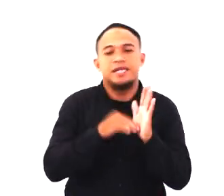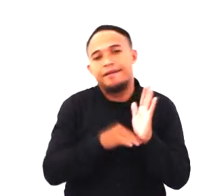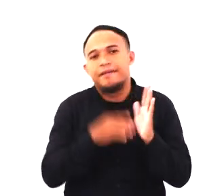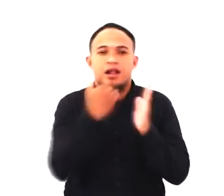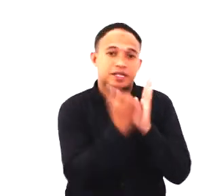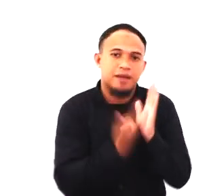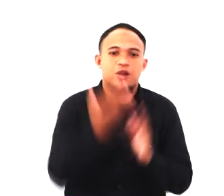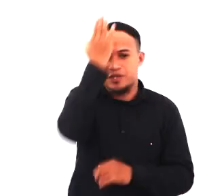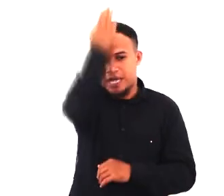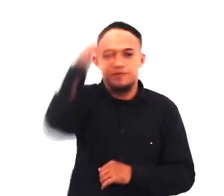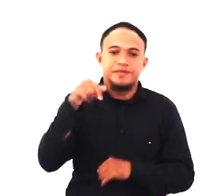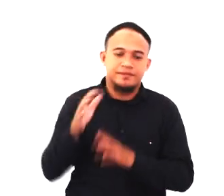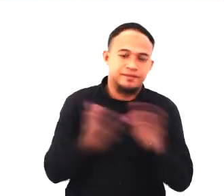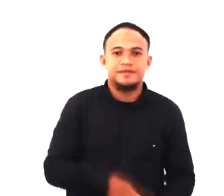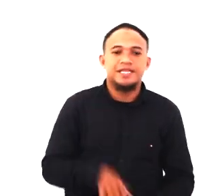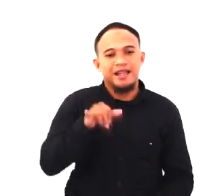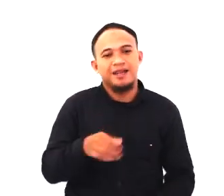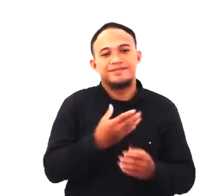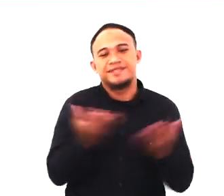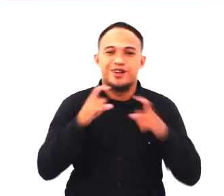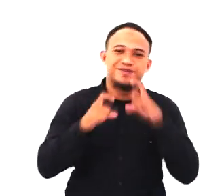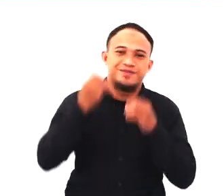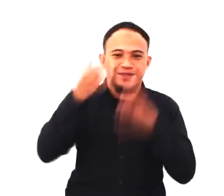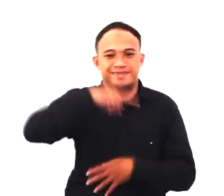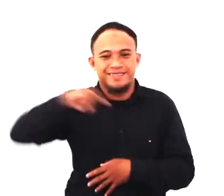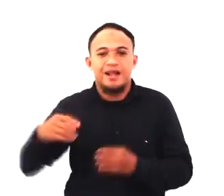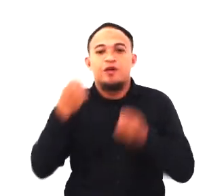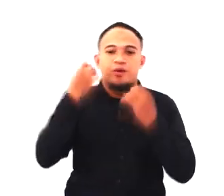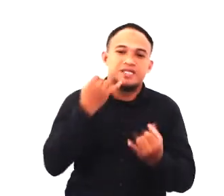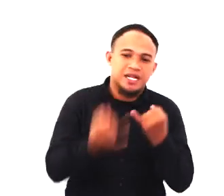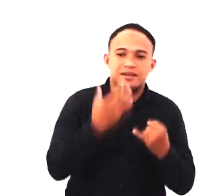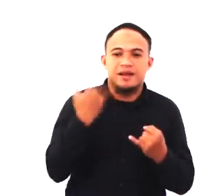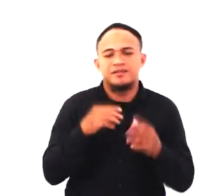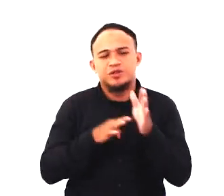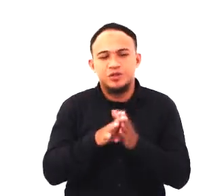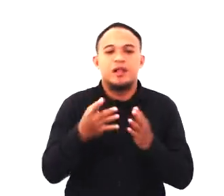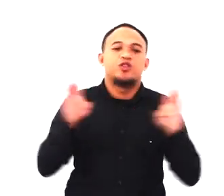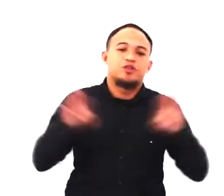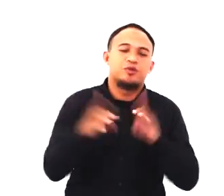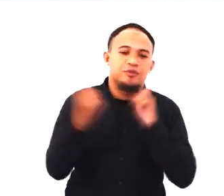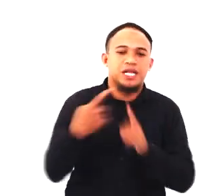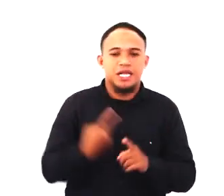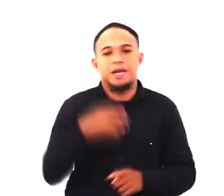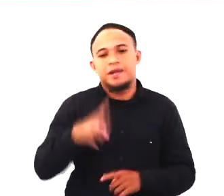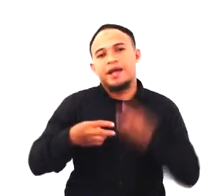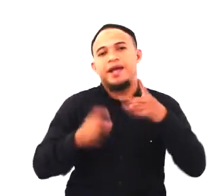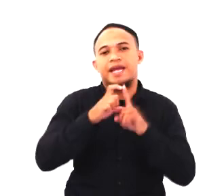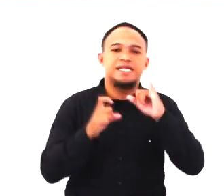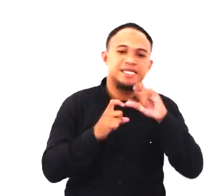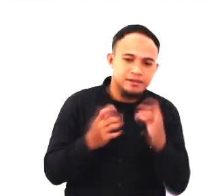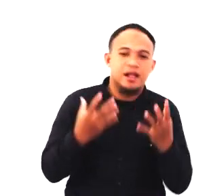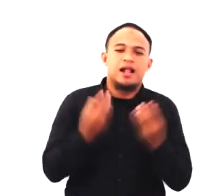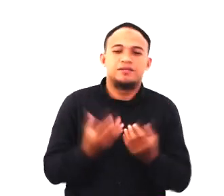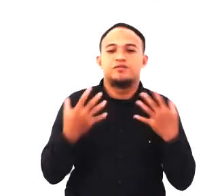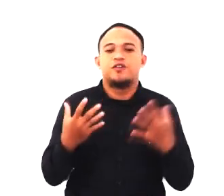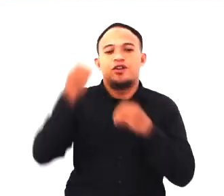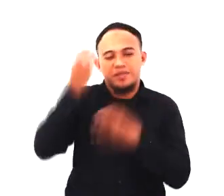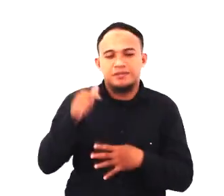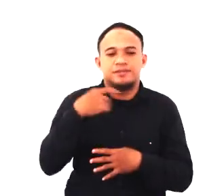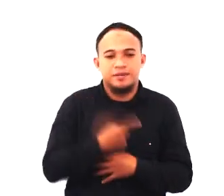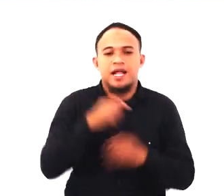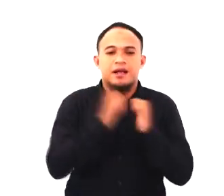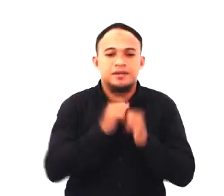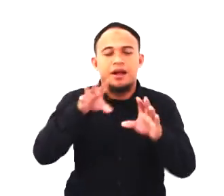Provinsi Gorontalo. Ya, Mitra Kominfotik, itulah informasi yang dapat kami sajikan pada edisi kali ini dan semoga